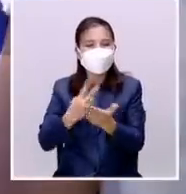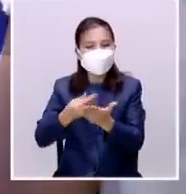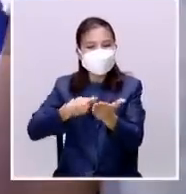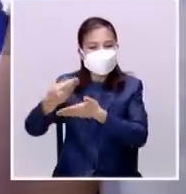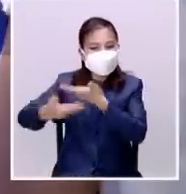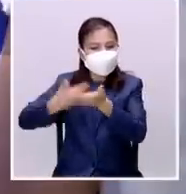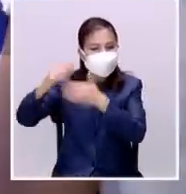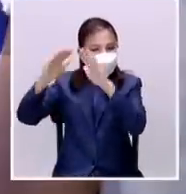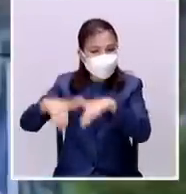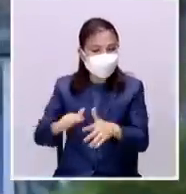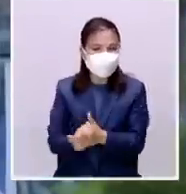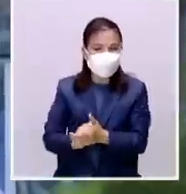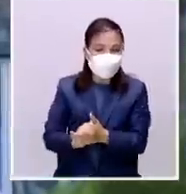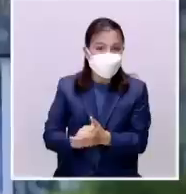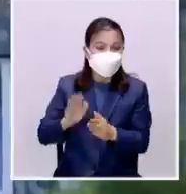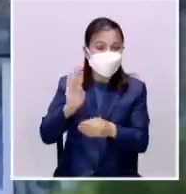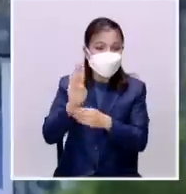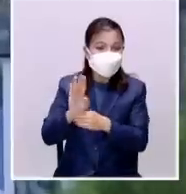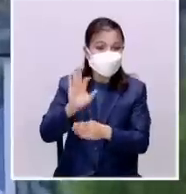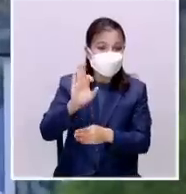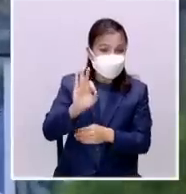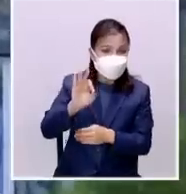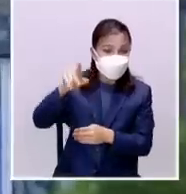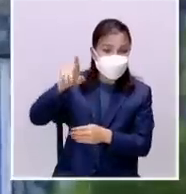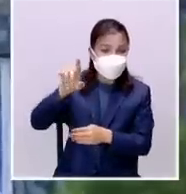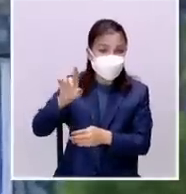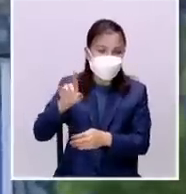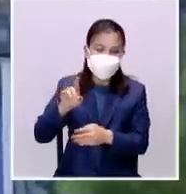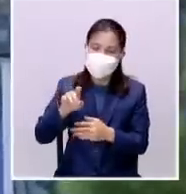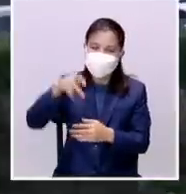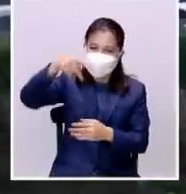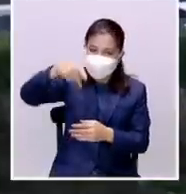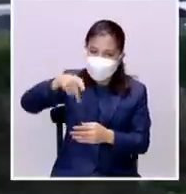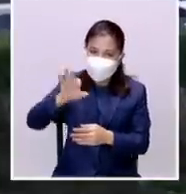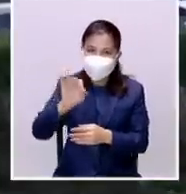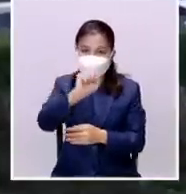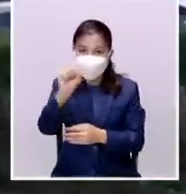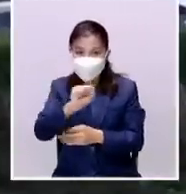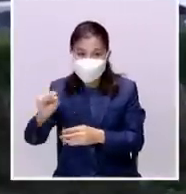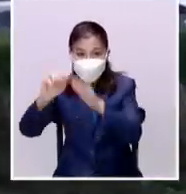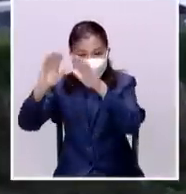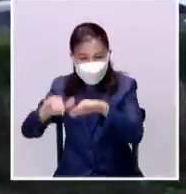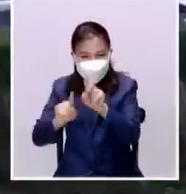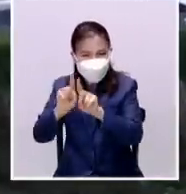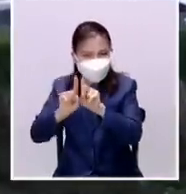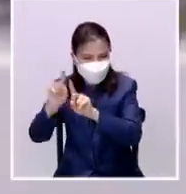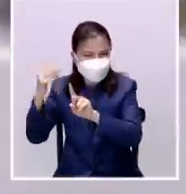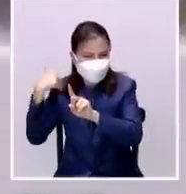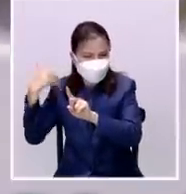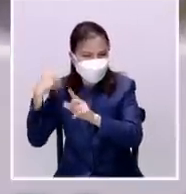หุ้นของ Pfizer ลดลงเล็กน้อยขณะที่ผู้ผลิตวัคซีนในสหรัฐตอนนี้พยายามทำให้การละเว้นสิทธิ